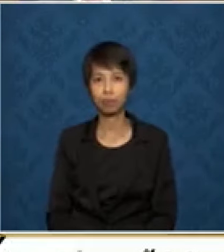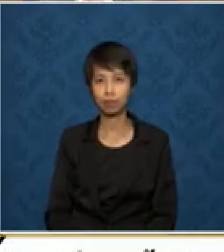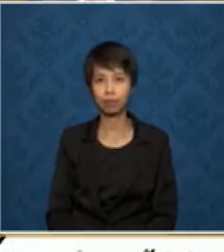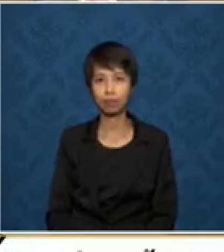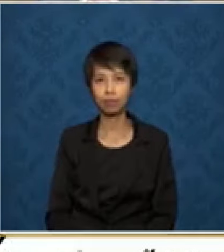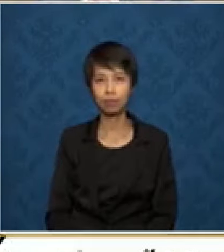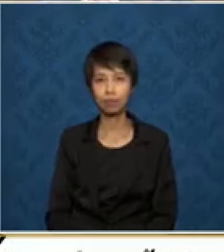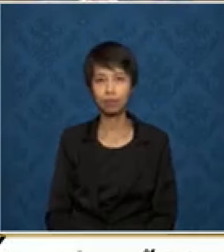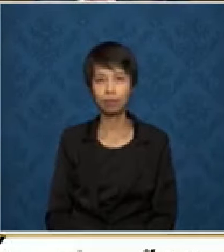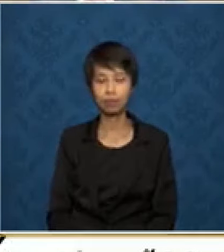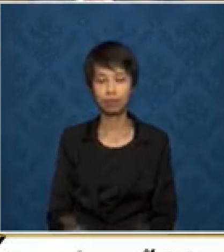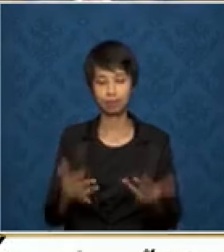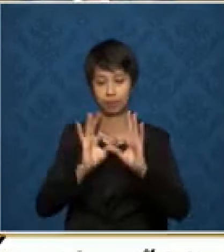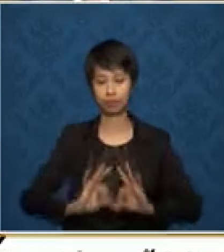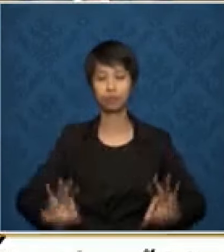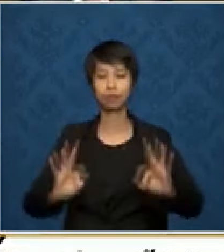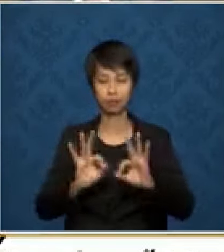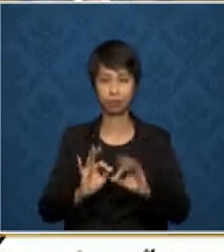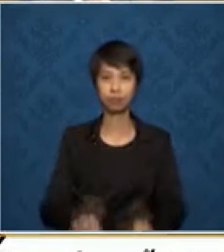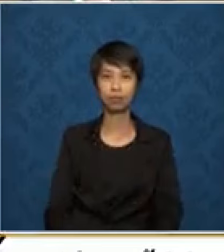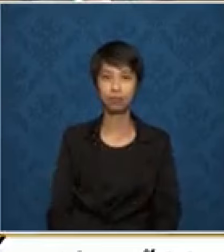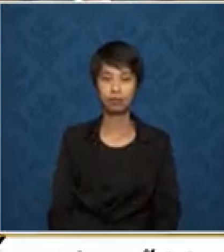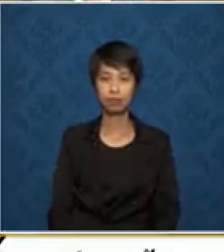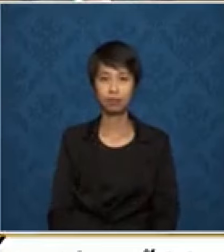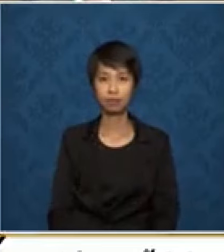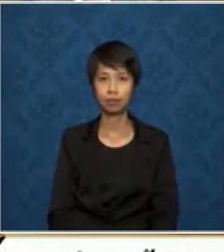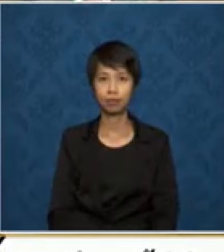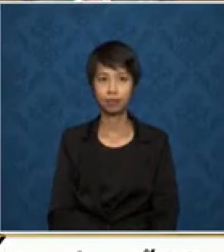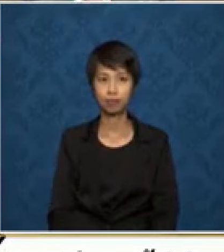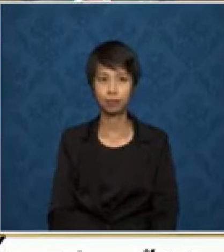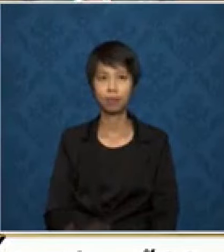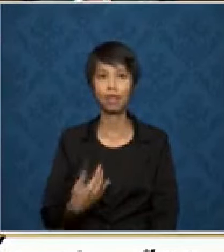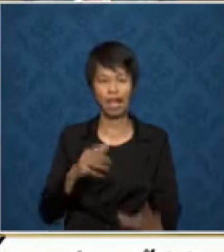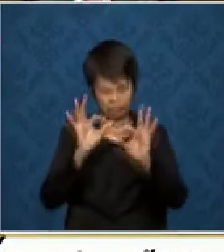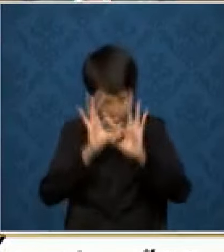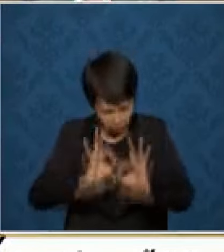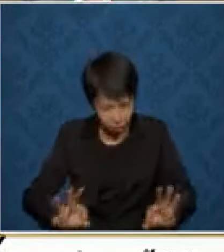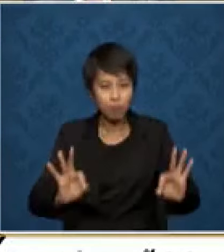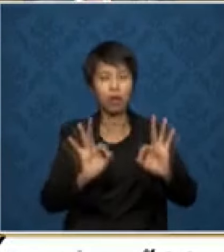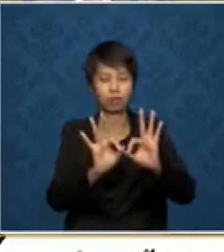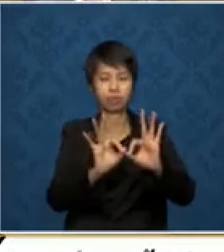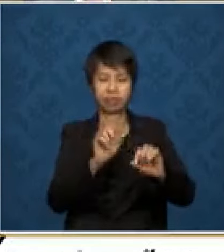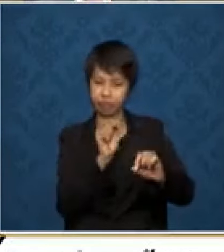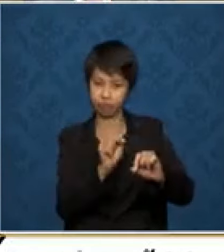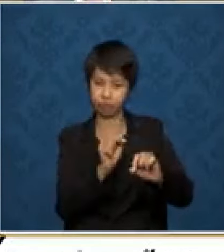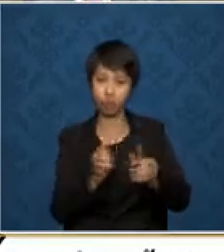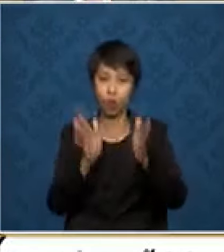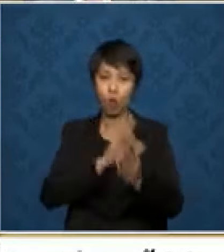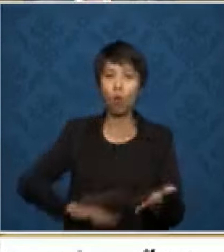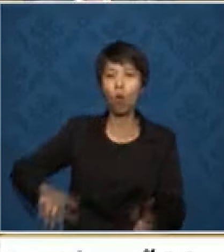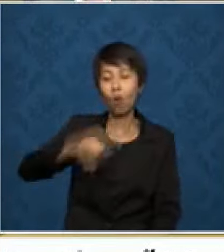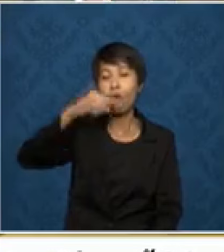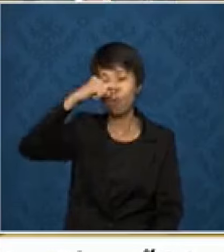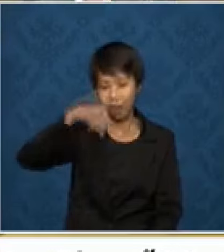ขึ้นที่สำคัญขอขีดเส้นใต้คนไทยไม่อยาก